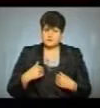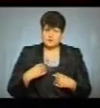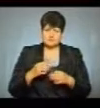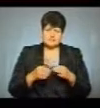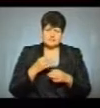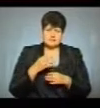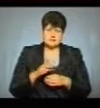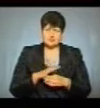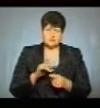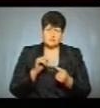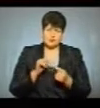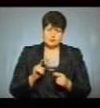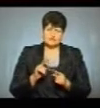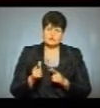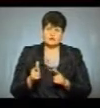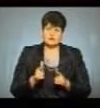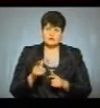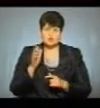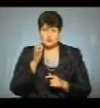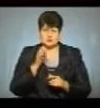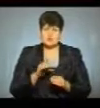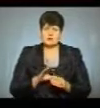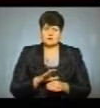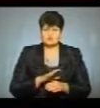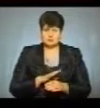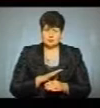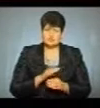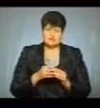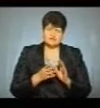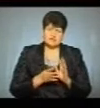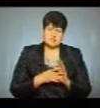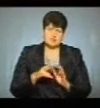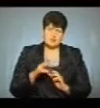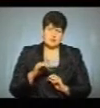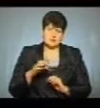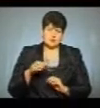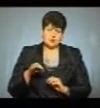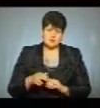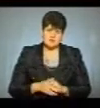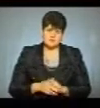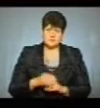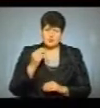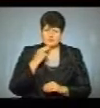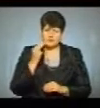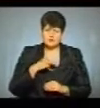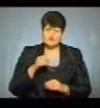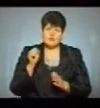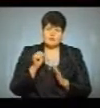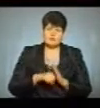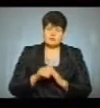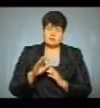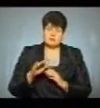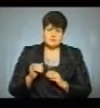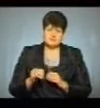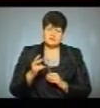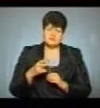сказали, що не заперечують, що підготовче слухання справи відбулося 19 листопада. Нагадаю, обвинуваченого у вбивстві